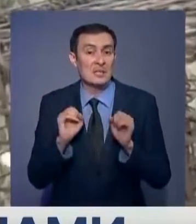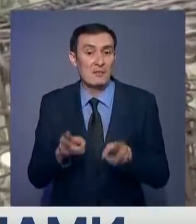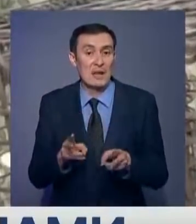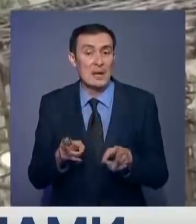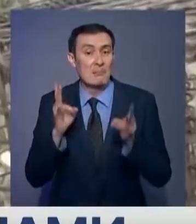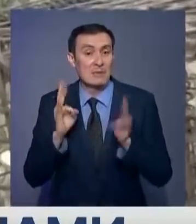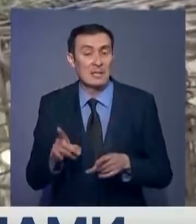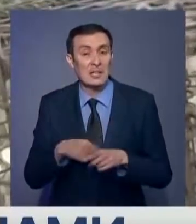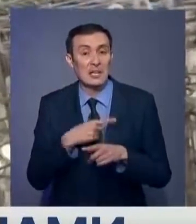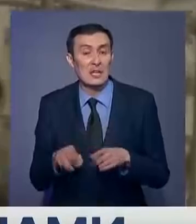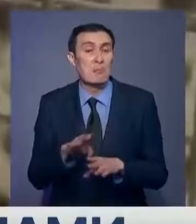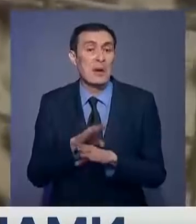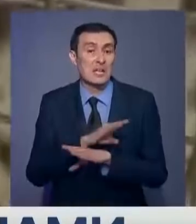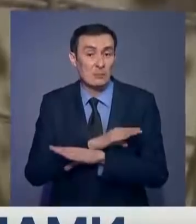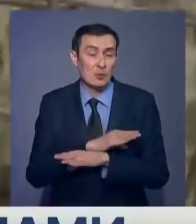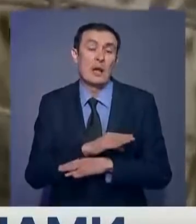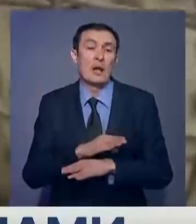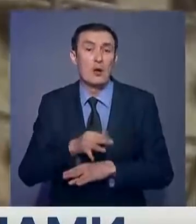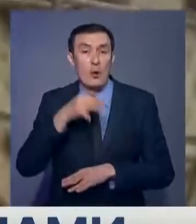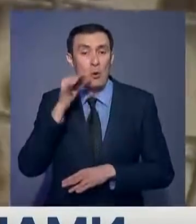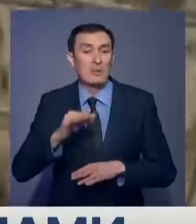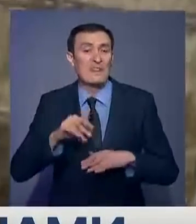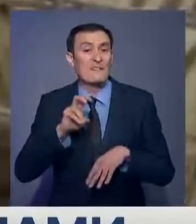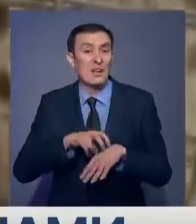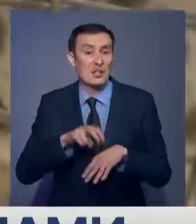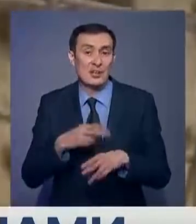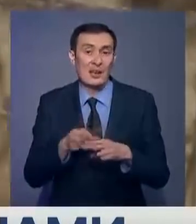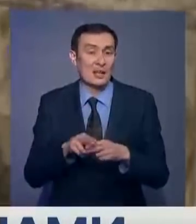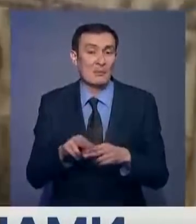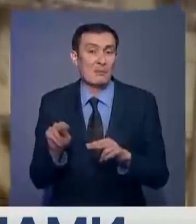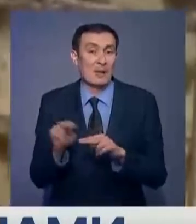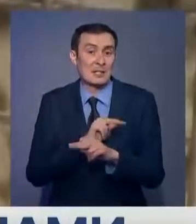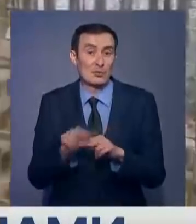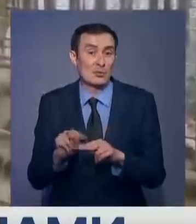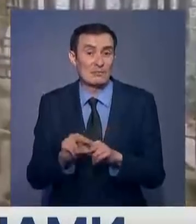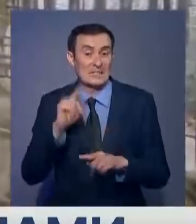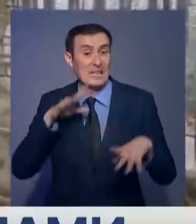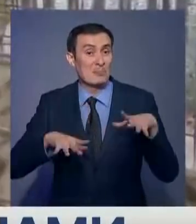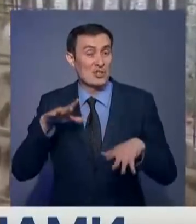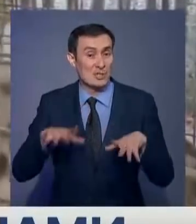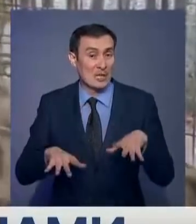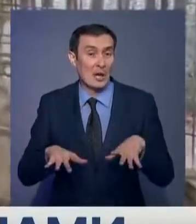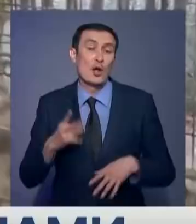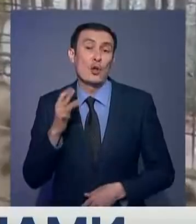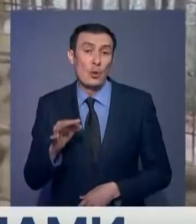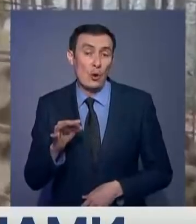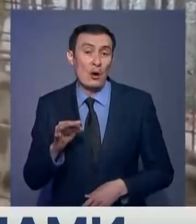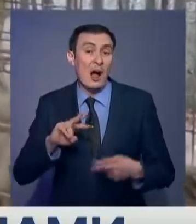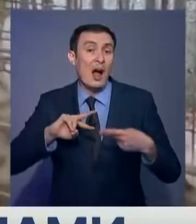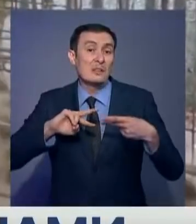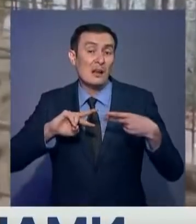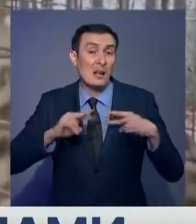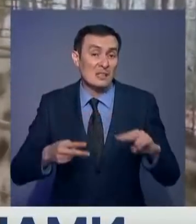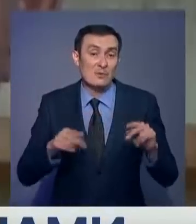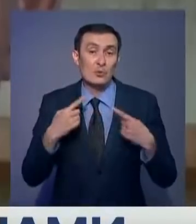рисковали пострадать или даже погибнуть. Профессиональные врачи относятся к процедуре скептически. Впрочем,